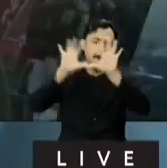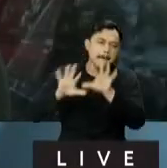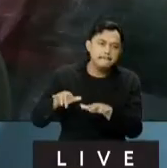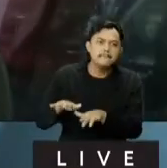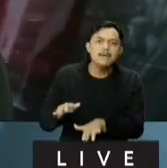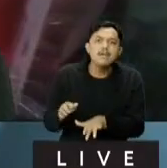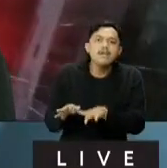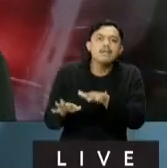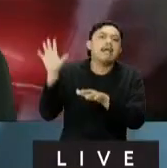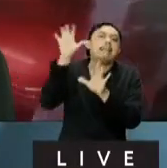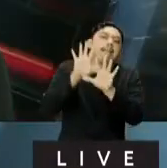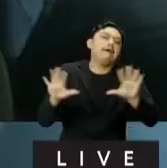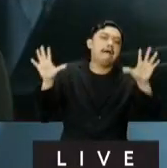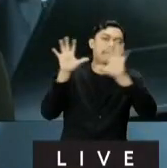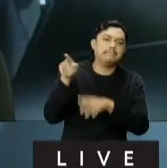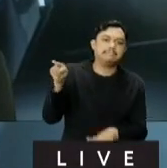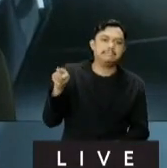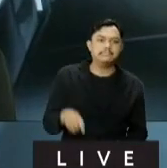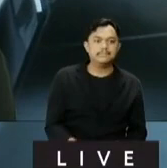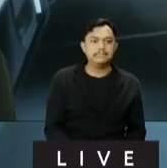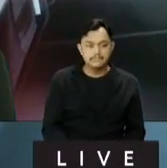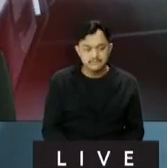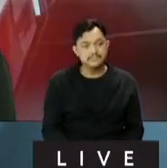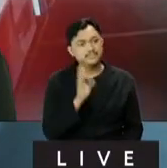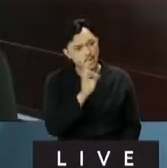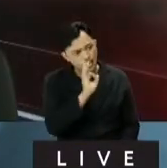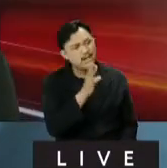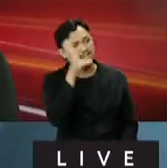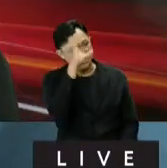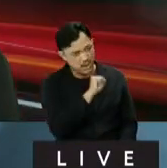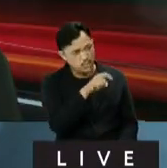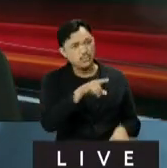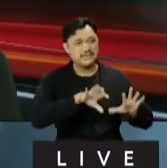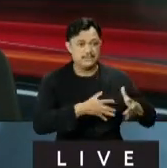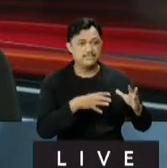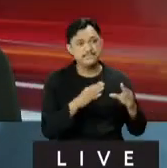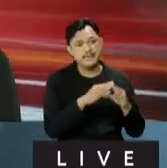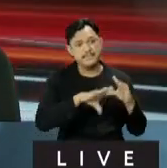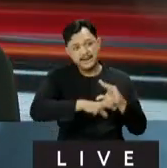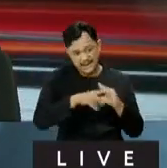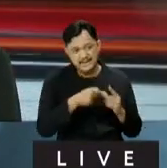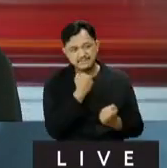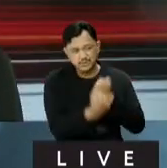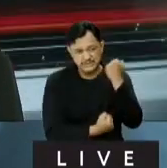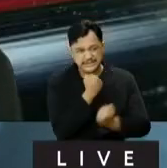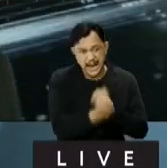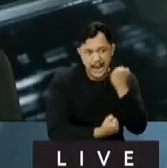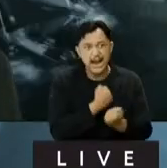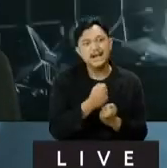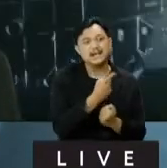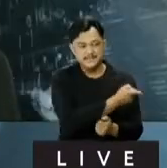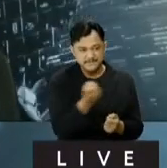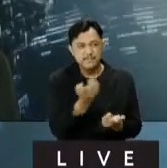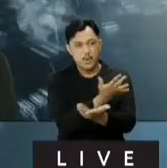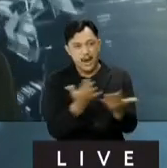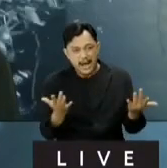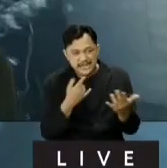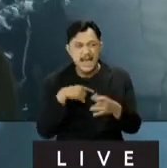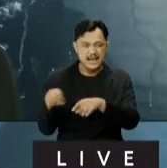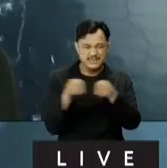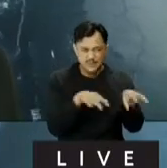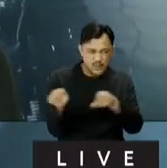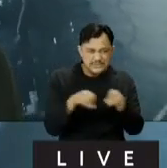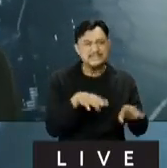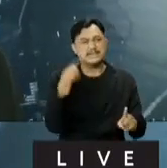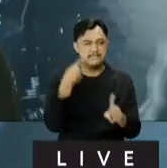baik. Nah, kita tahu bahwa tim dari BPBD sudah berupaya untuk kemudian mencoba untuk mengevakuasi warga, kemudian membagikan